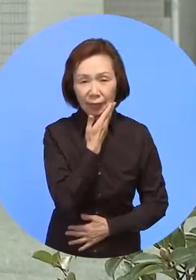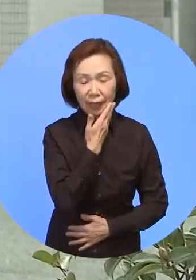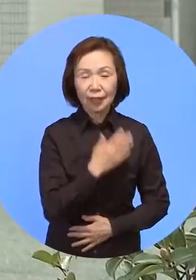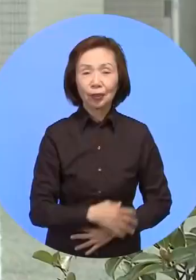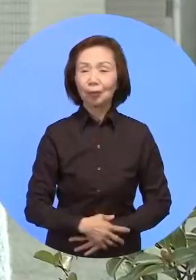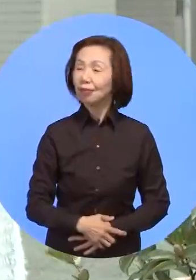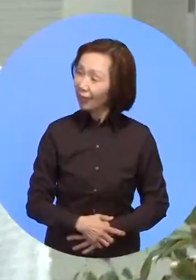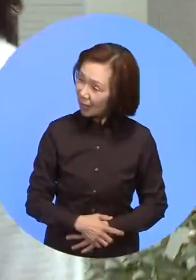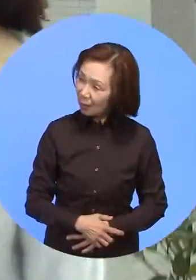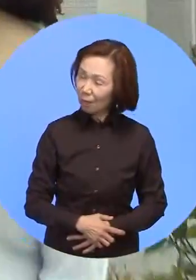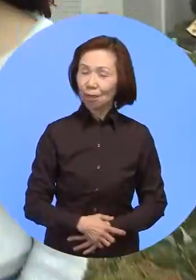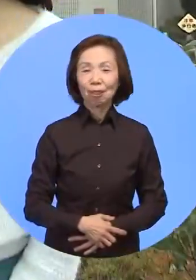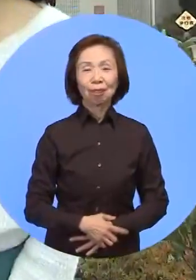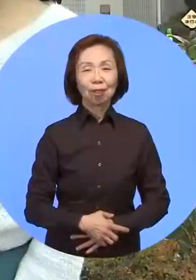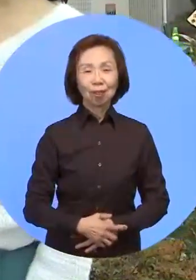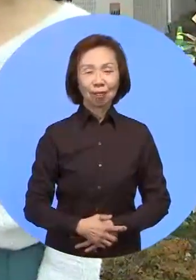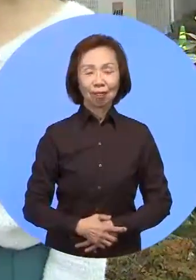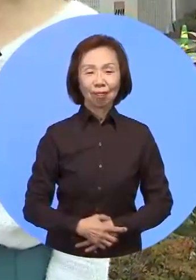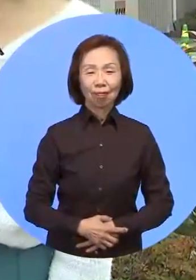ですね。スイタン、